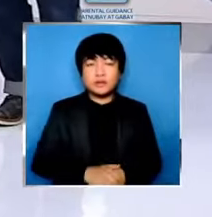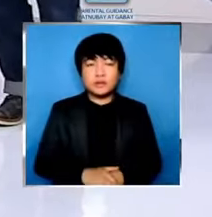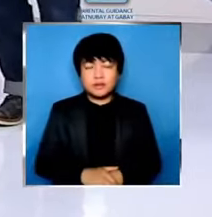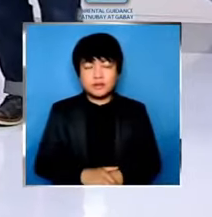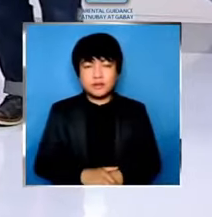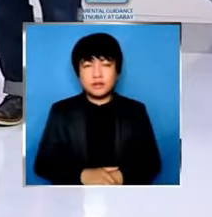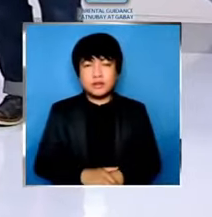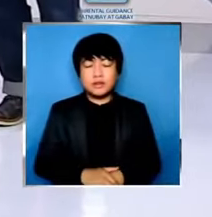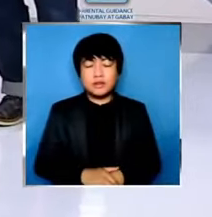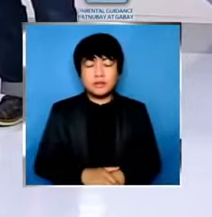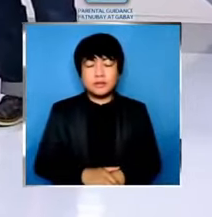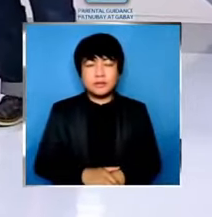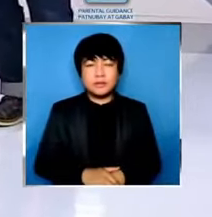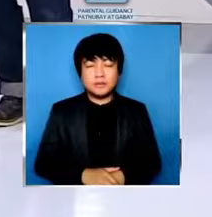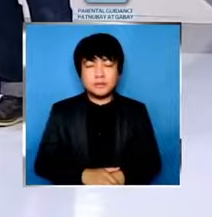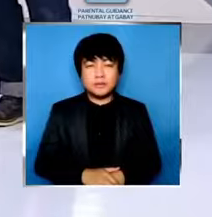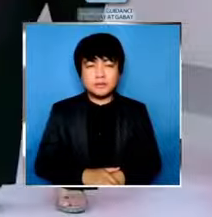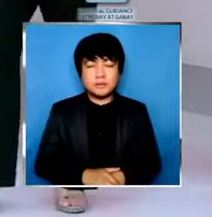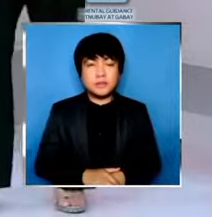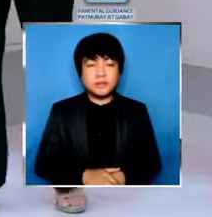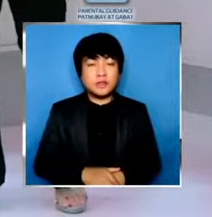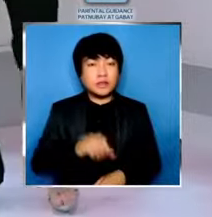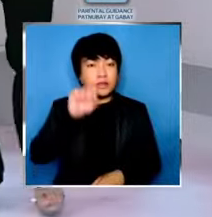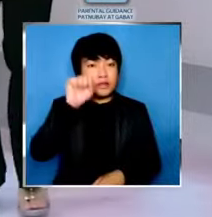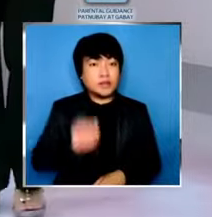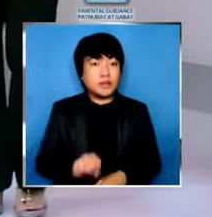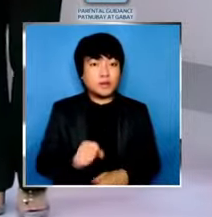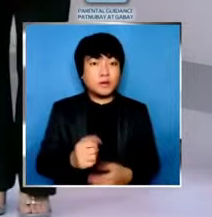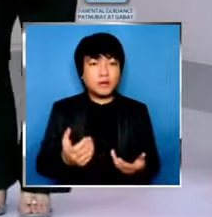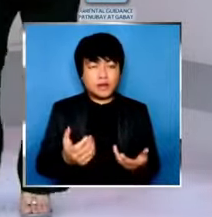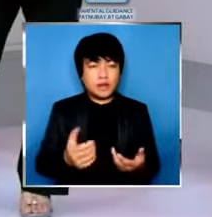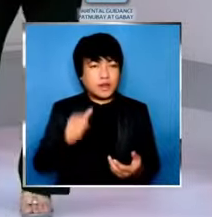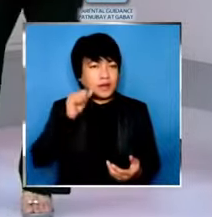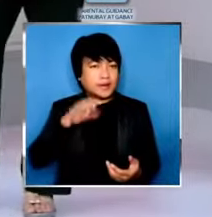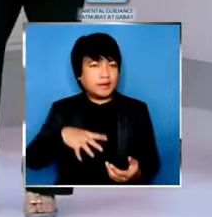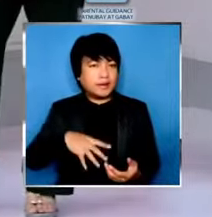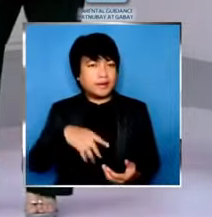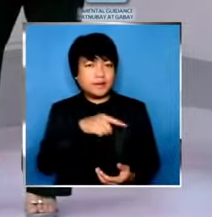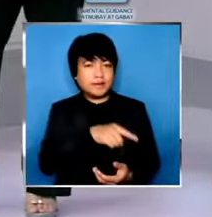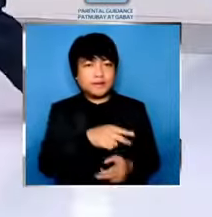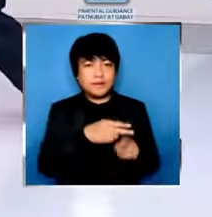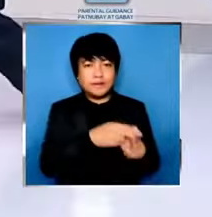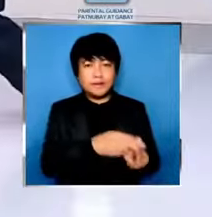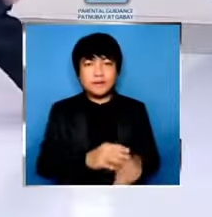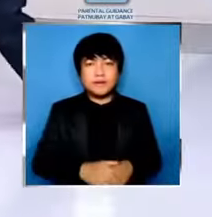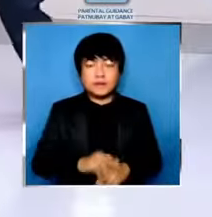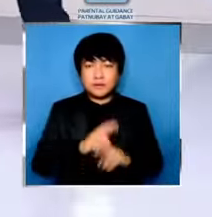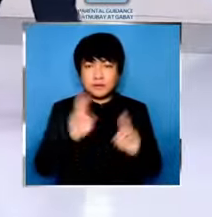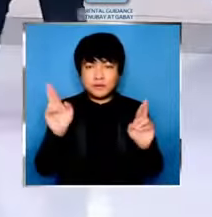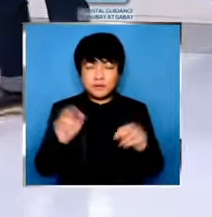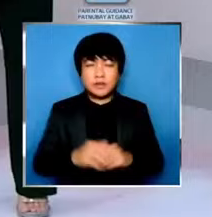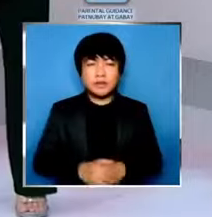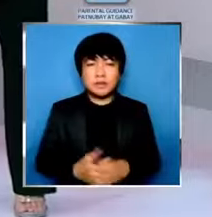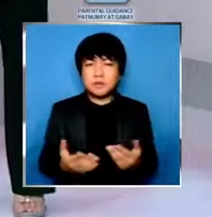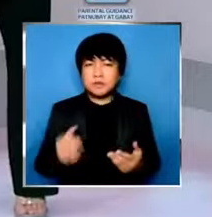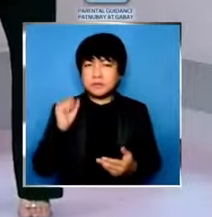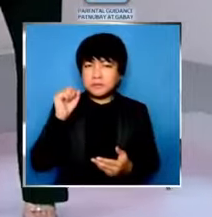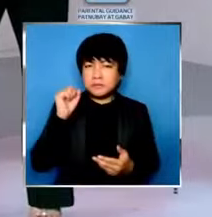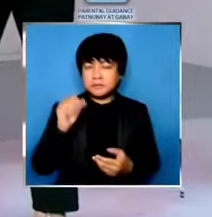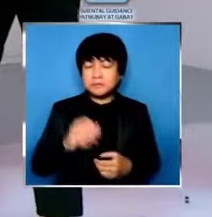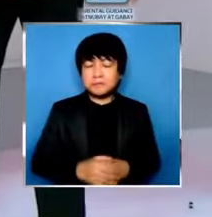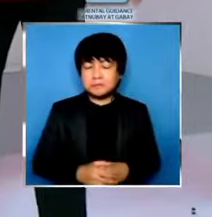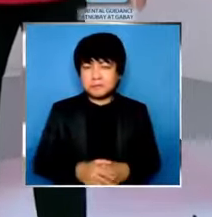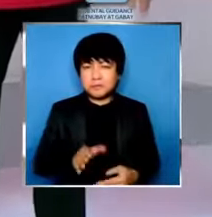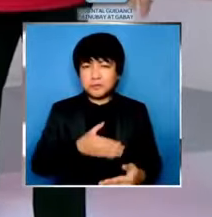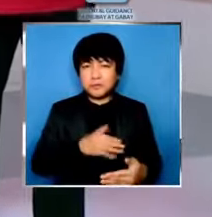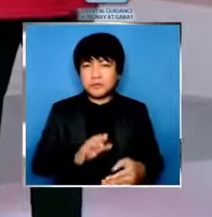at Julianne, ang South Triangle Ladies. Ano ang inyong laging handang cheer dyan? Go! Ready, go!